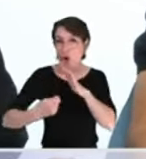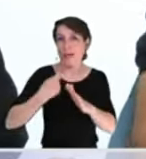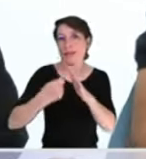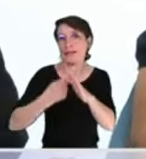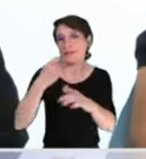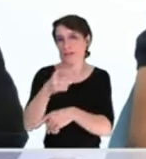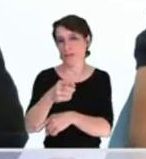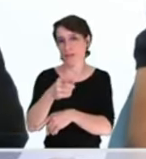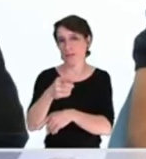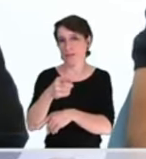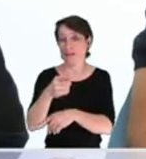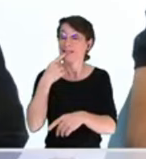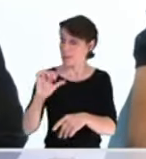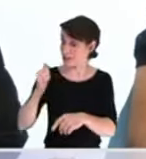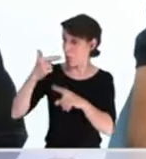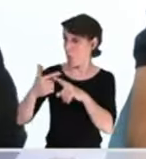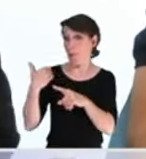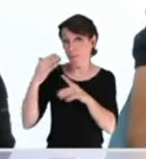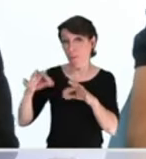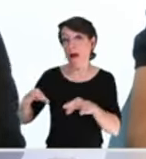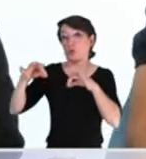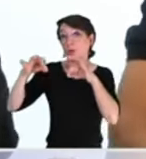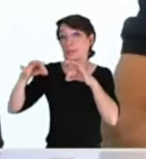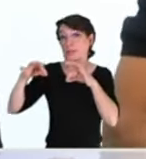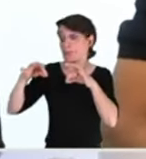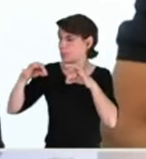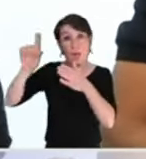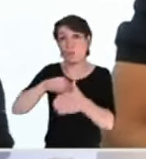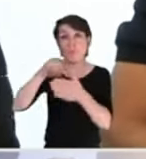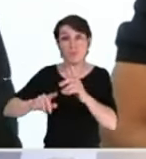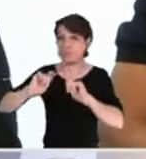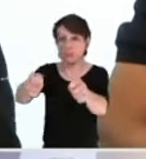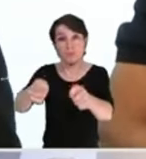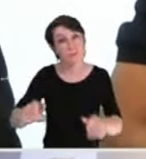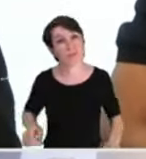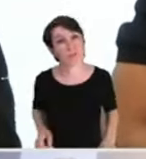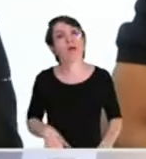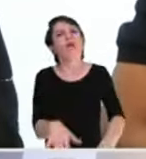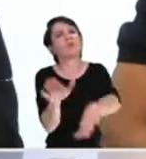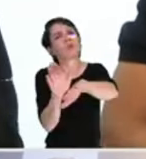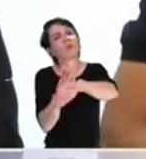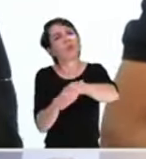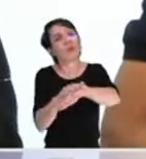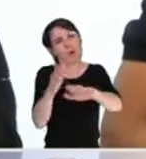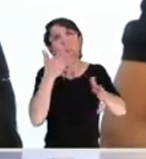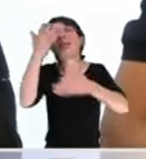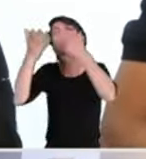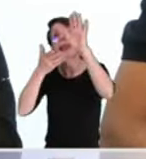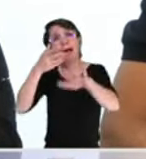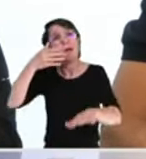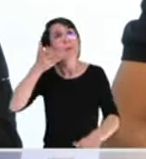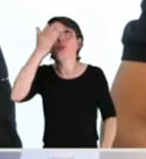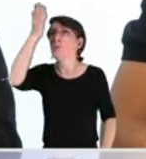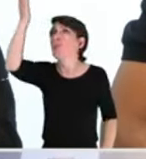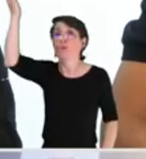votre sursis de la première instance sauterait. Je vous demande donc de revenir sur terre. Non,